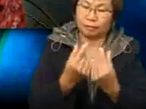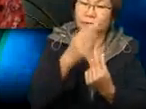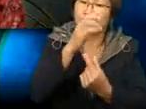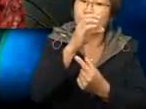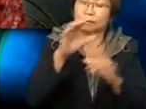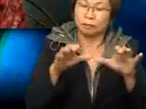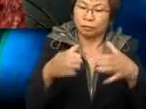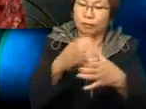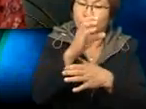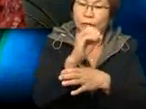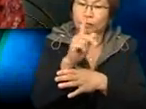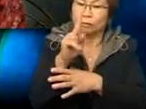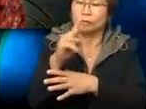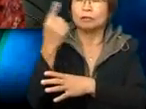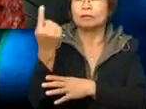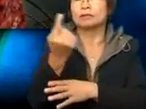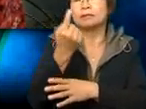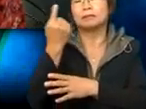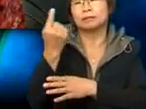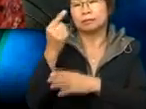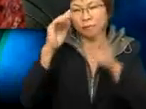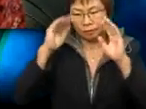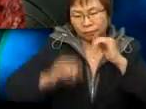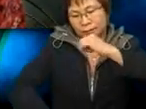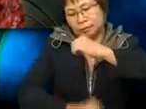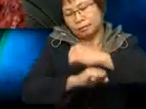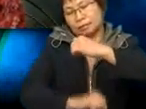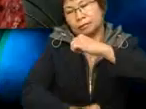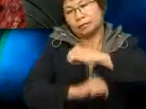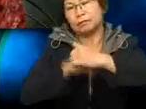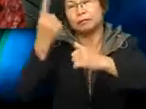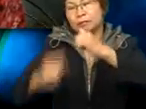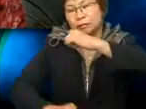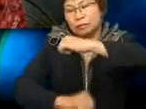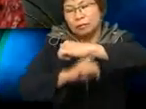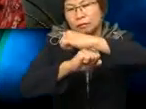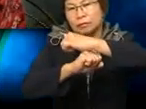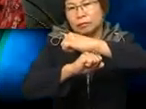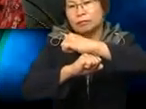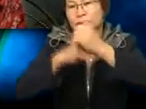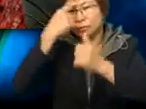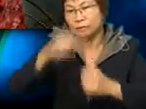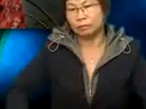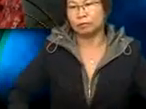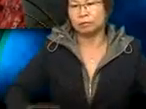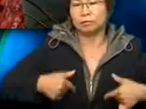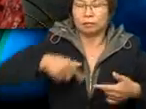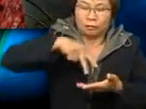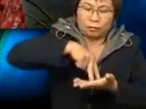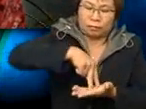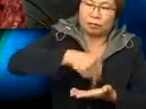berupaya, sentiasalah memberi sokongan kepada mereka untuk hidup